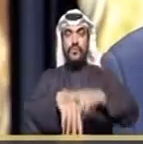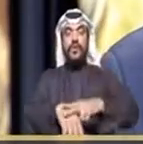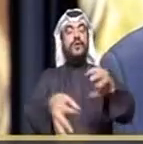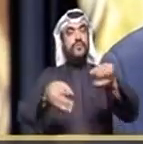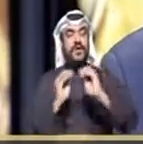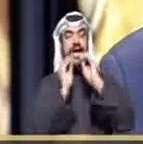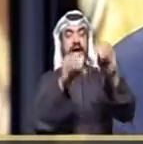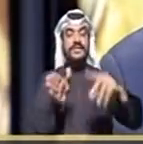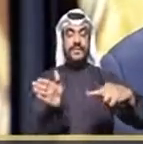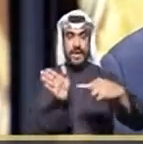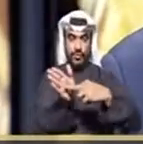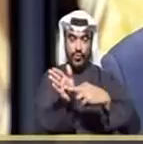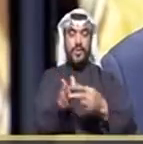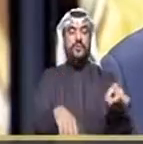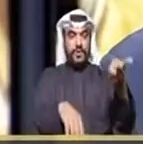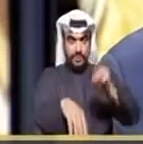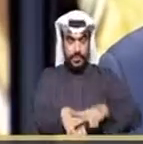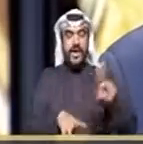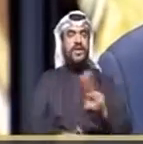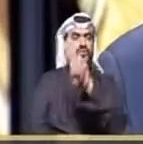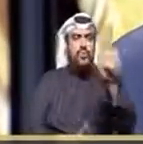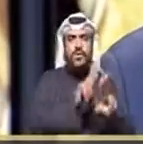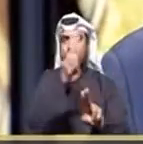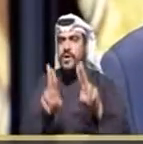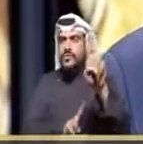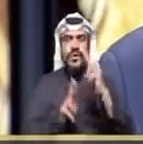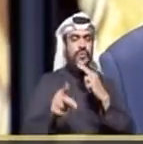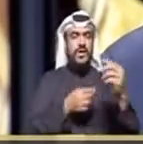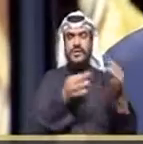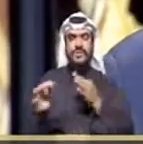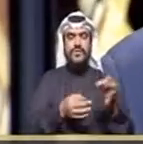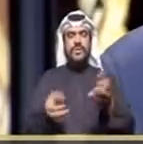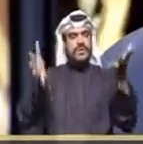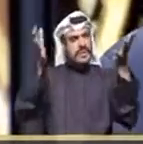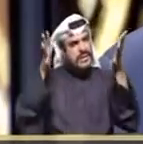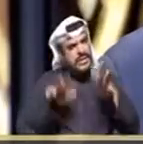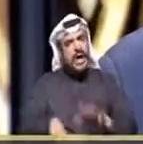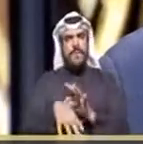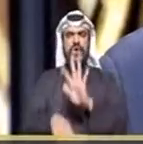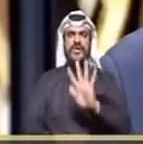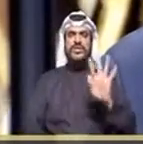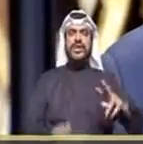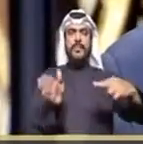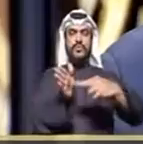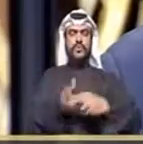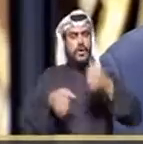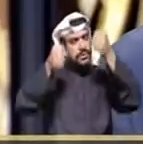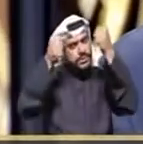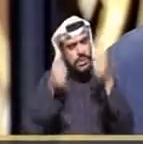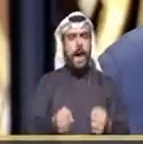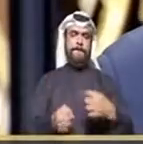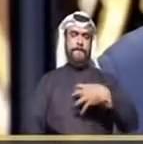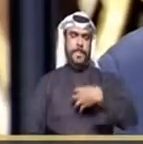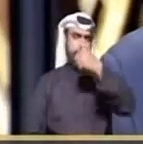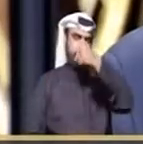للأزمة السورية، وأيضا تم مناقشة الوضع الإنساني الكارثي في سوريا،